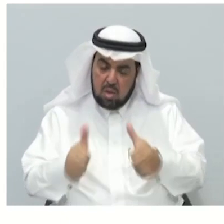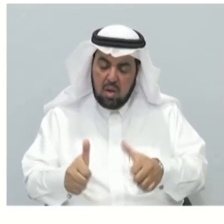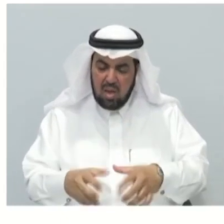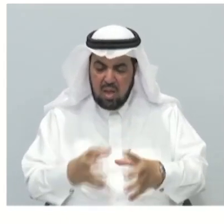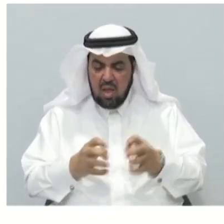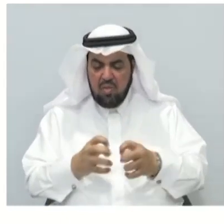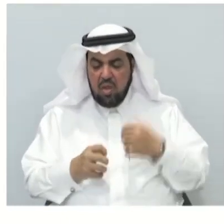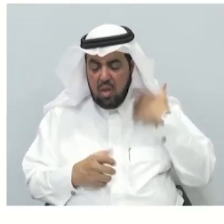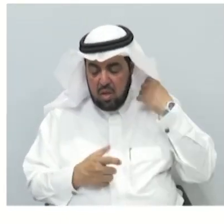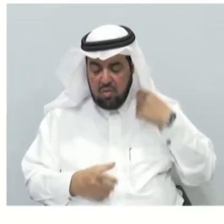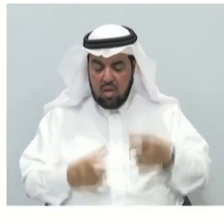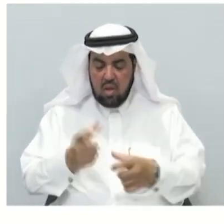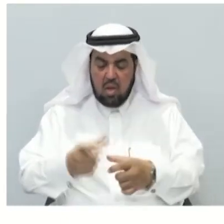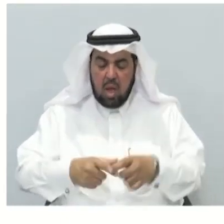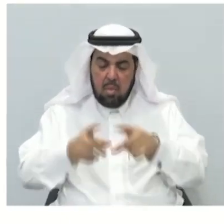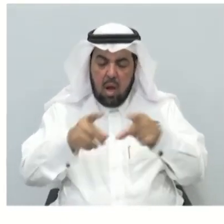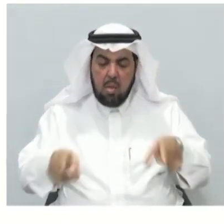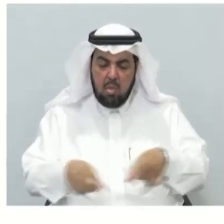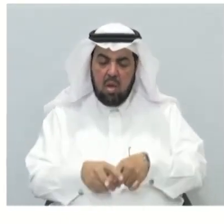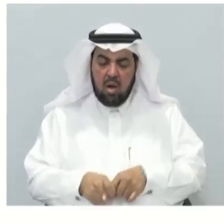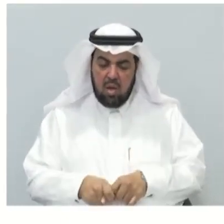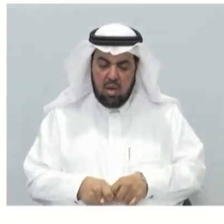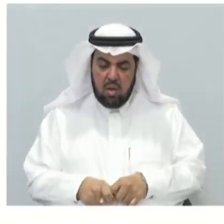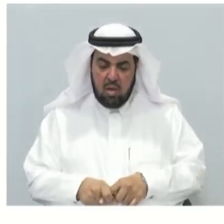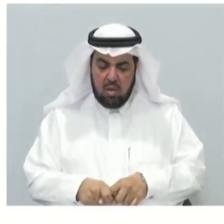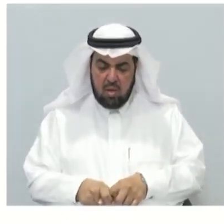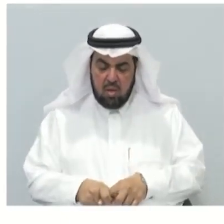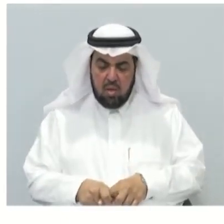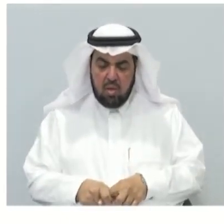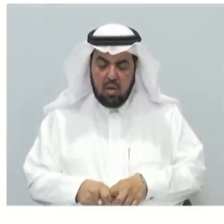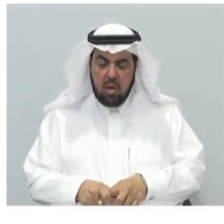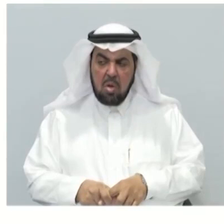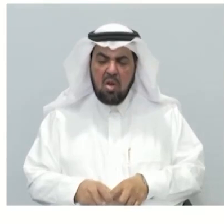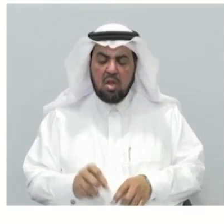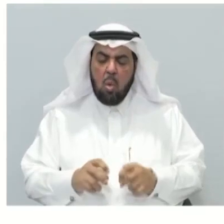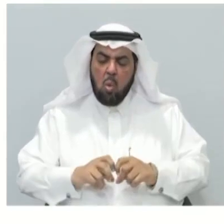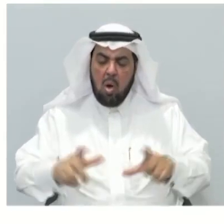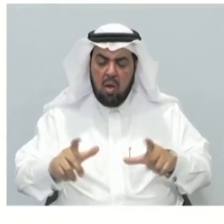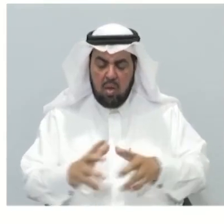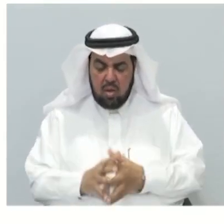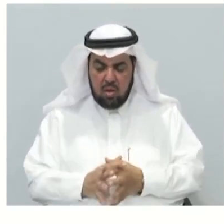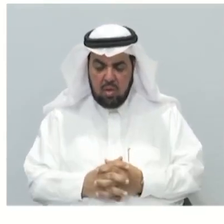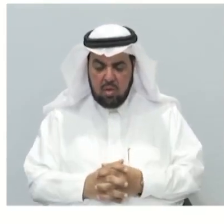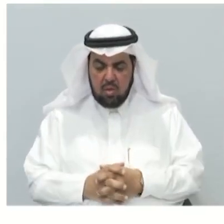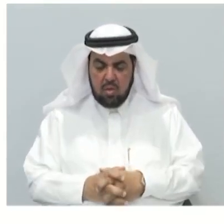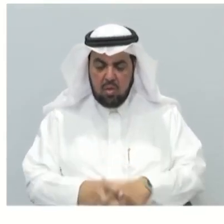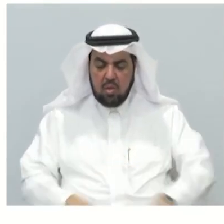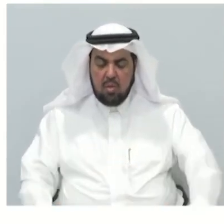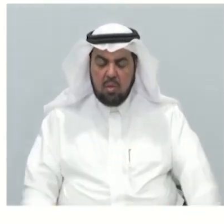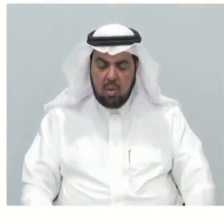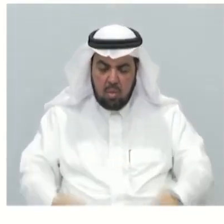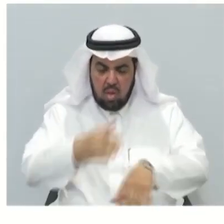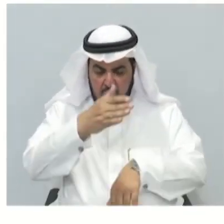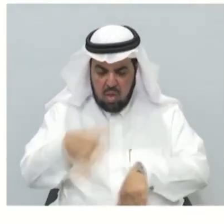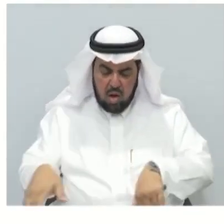متطابقين من خلال ماذا من خلال في عندي يعني اشياء واضحه من من الضلعين